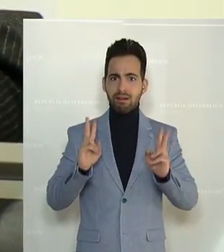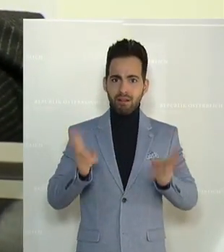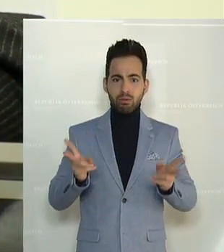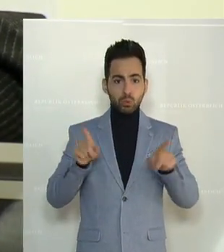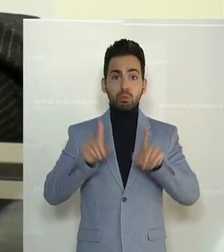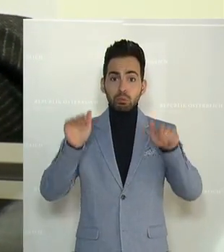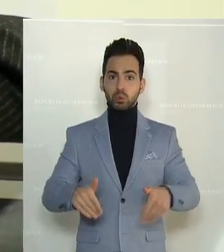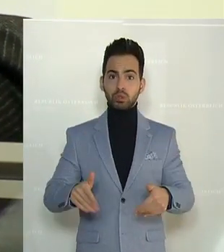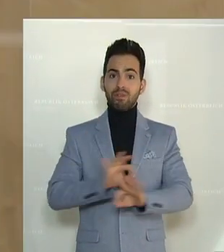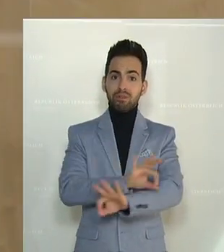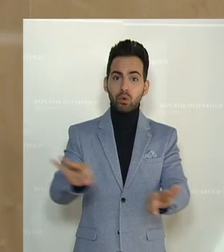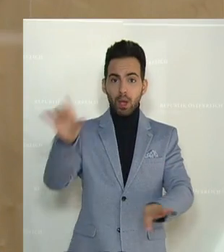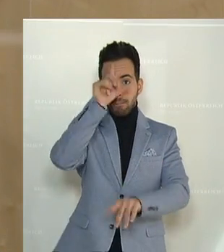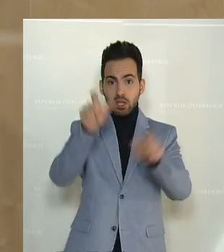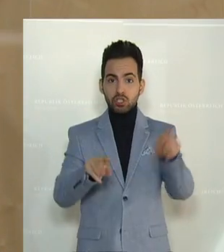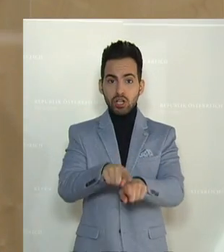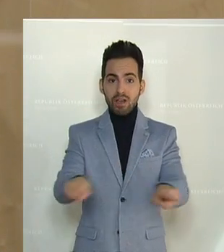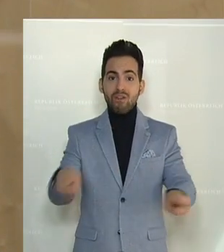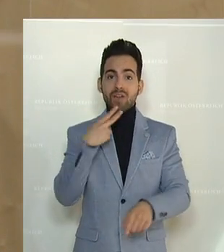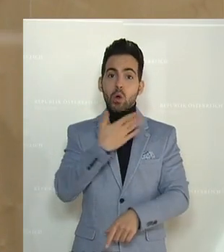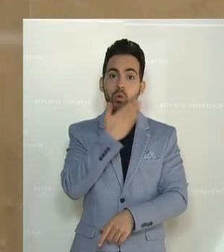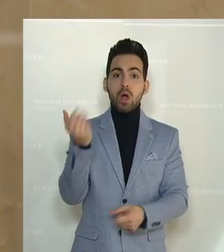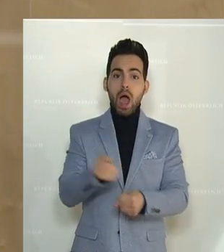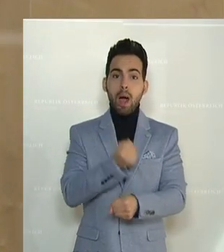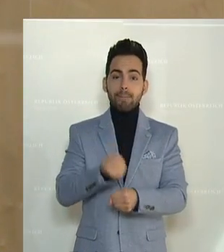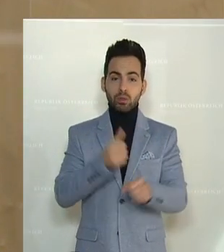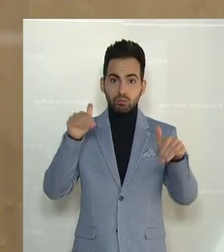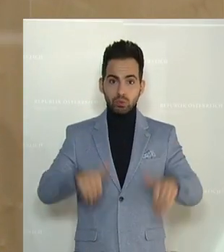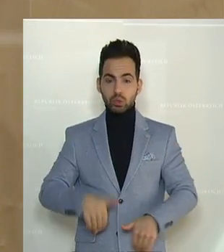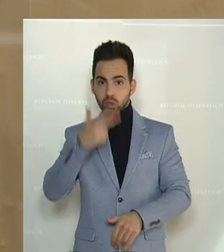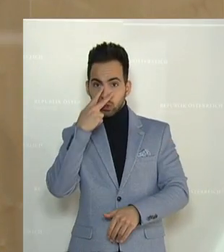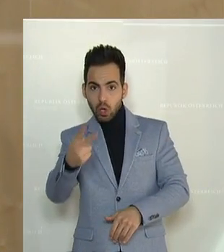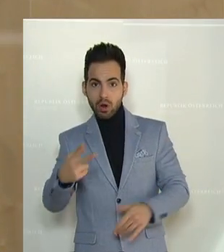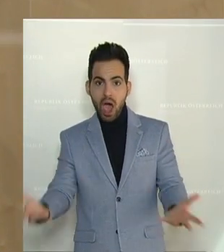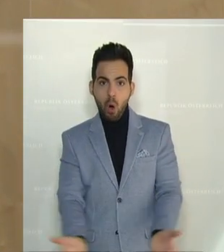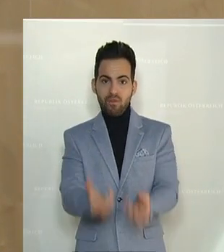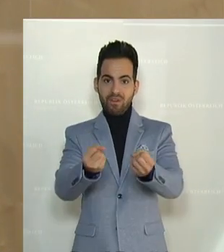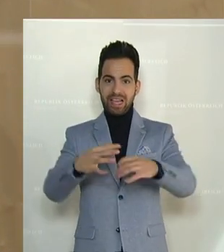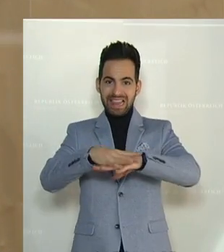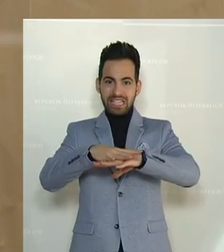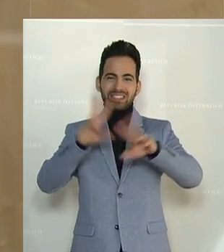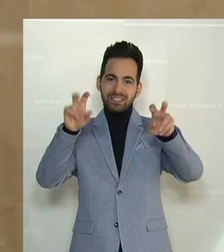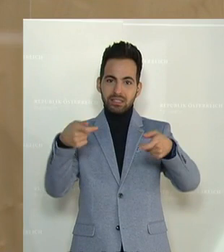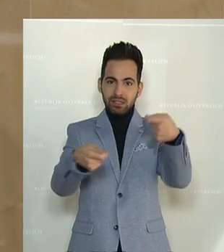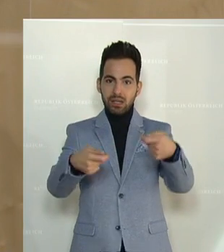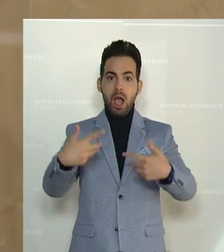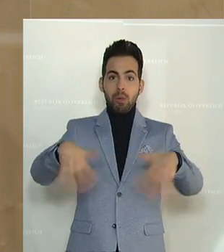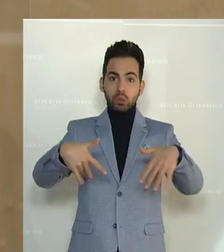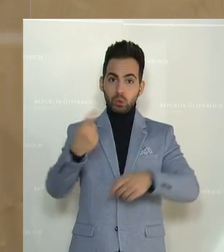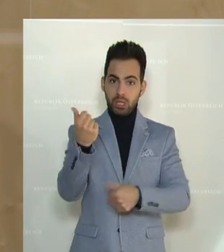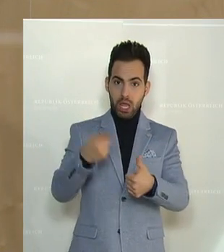muss für die Menschen ohne Arbeit ein dicht geknüpftes Netz, ein Auffangnetz sich leisten.